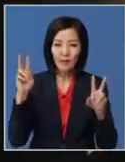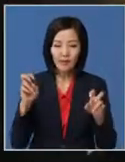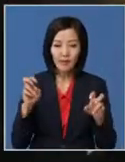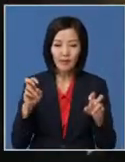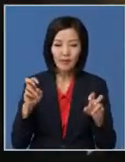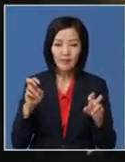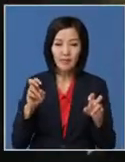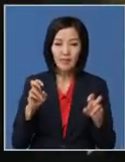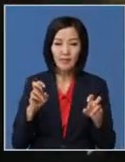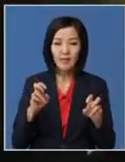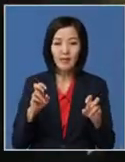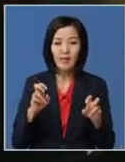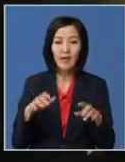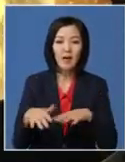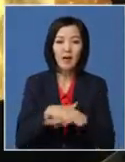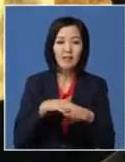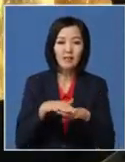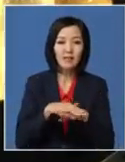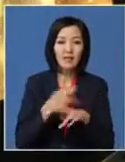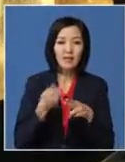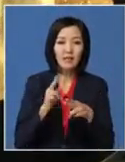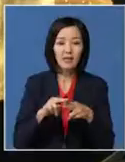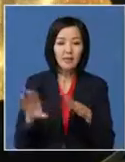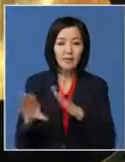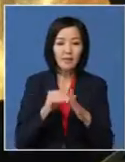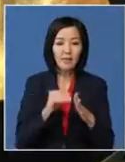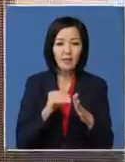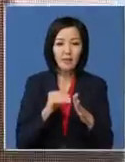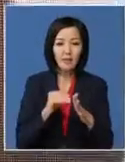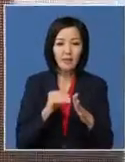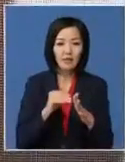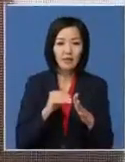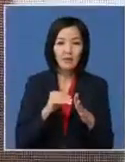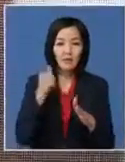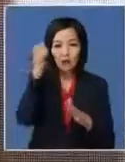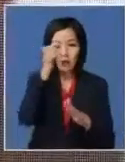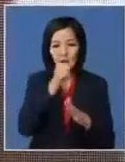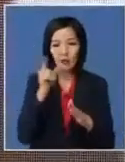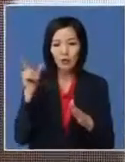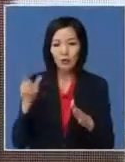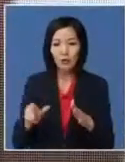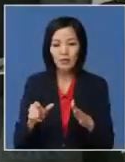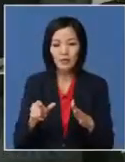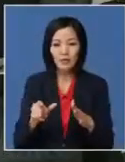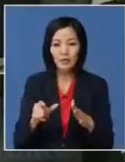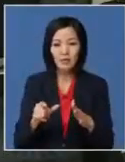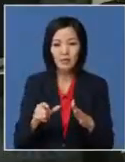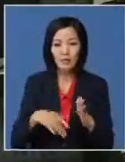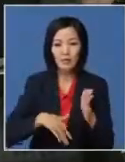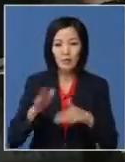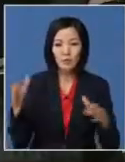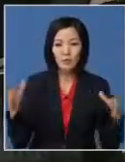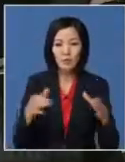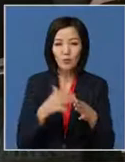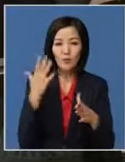жасаған жайсаңдардың ел алдында мерейі тасып. Бірегей жобада жыл меценаты, жыл тұлғасы, ерен еріктілер, үздік ұйым сияқты